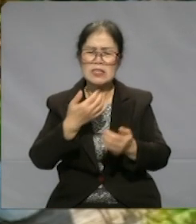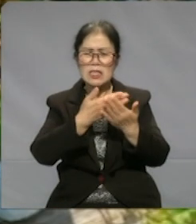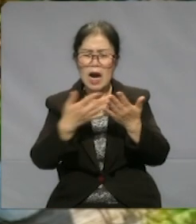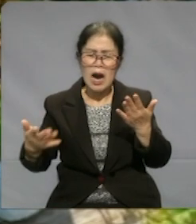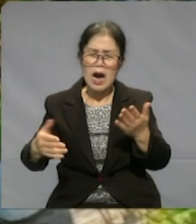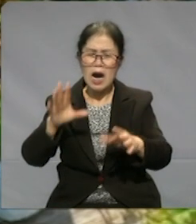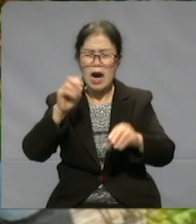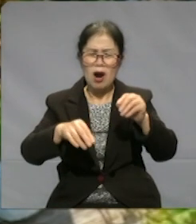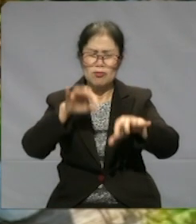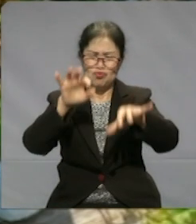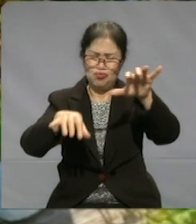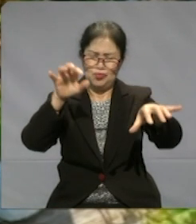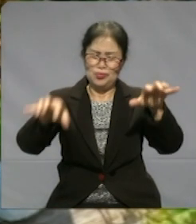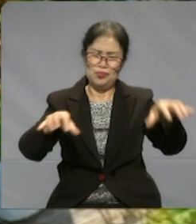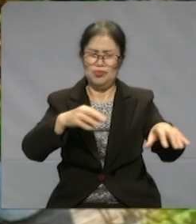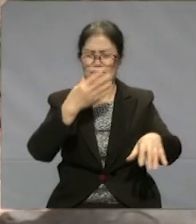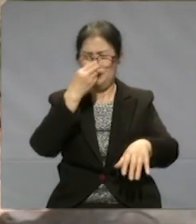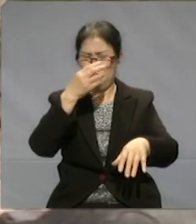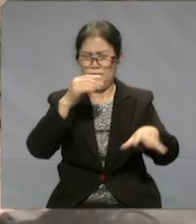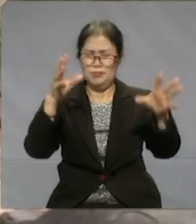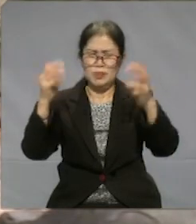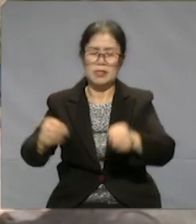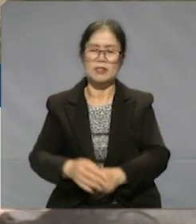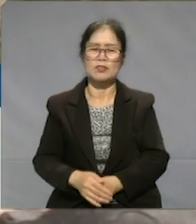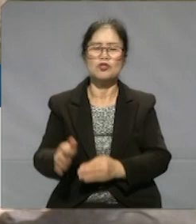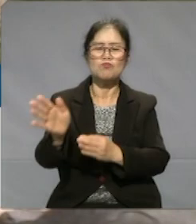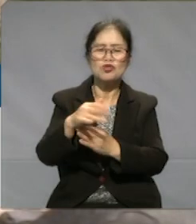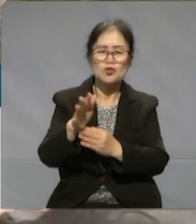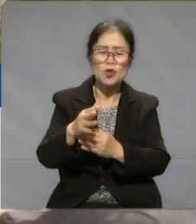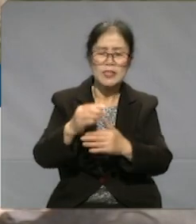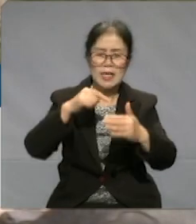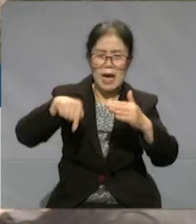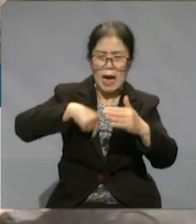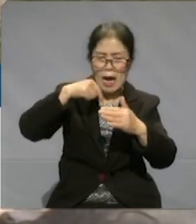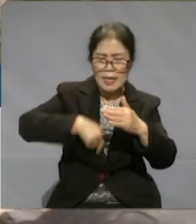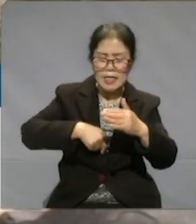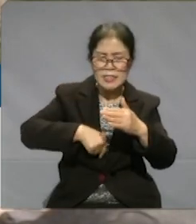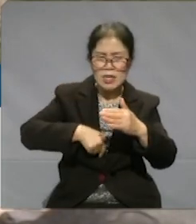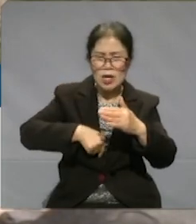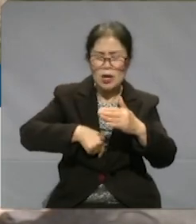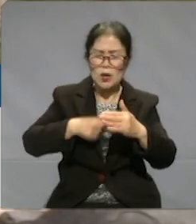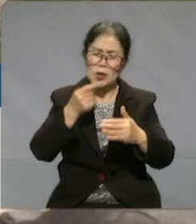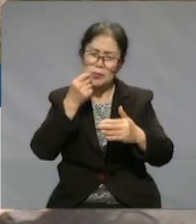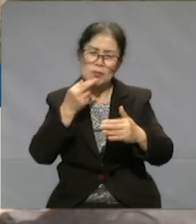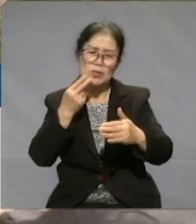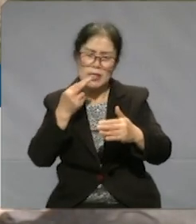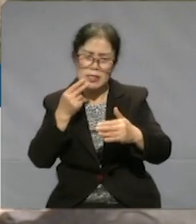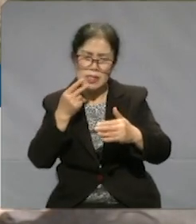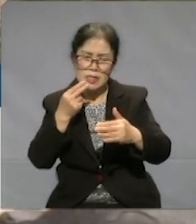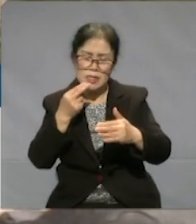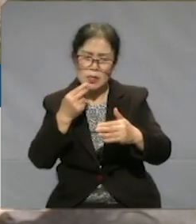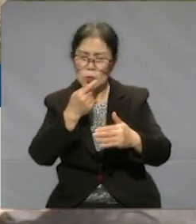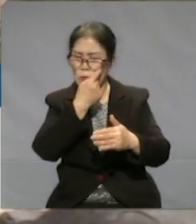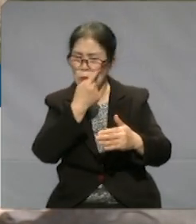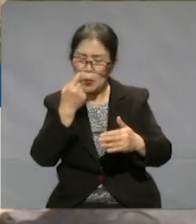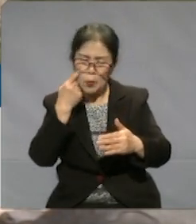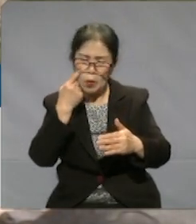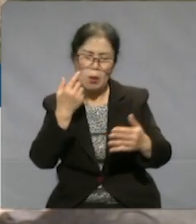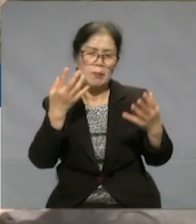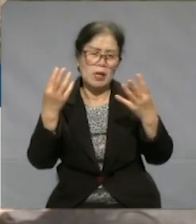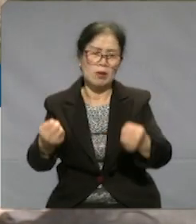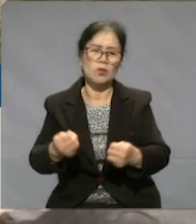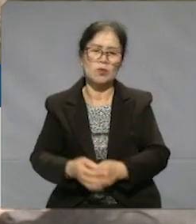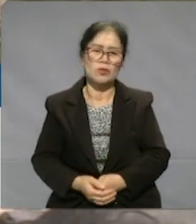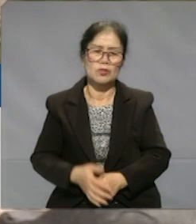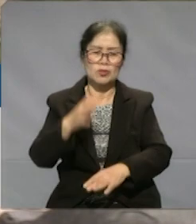습지 여기저기에 널려 있습니다. 물고기의 체내에서 이런 그 미세 플라스틱이 확인되는